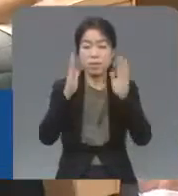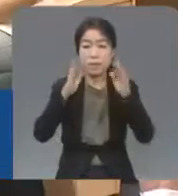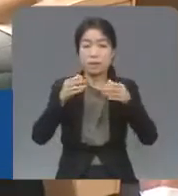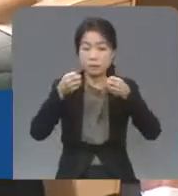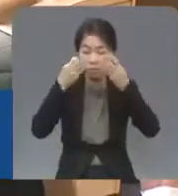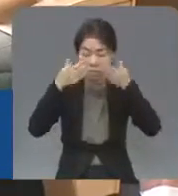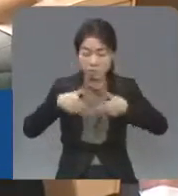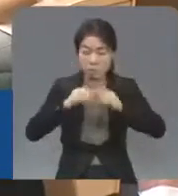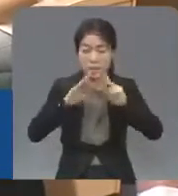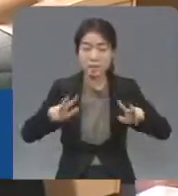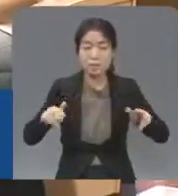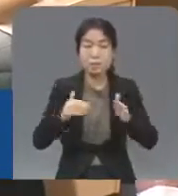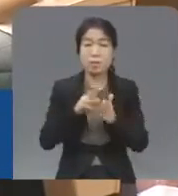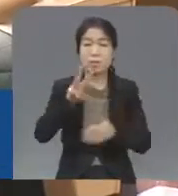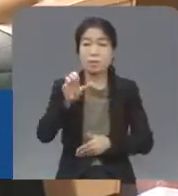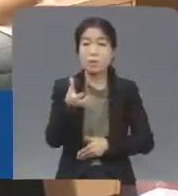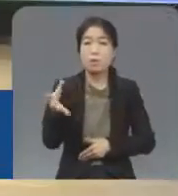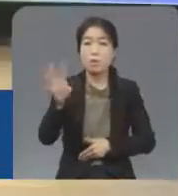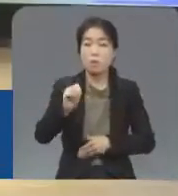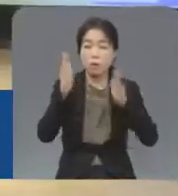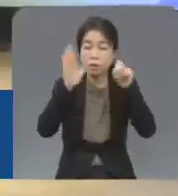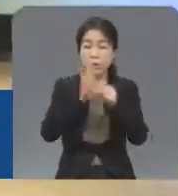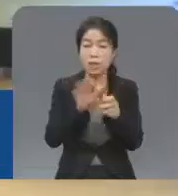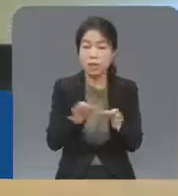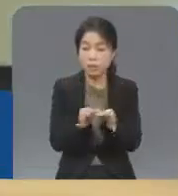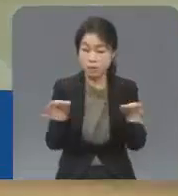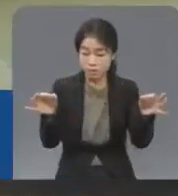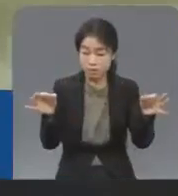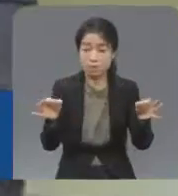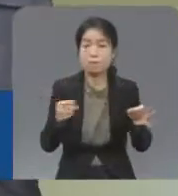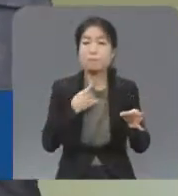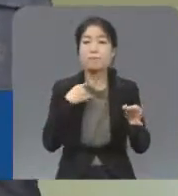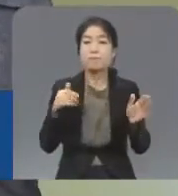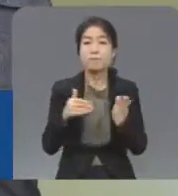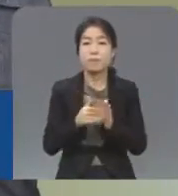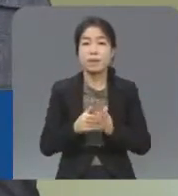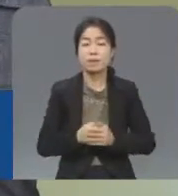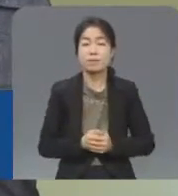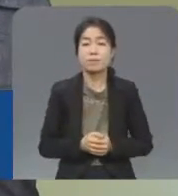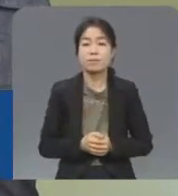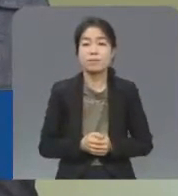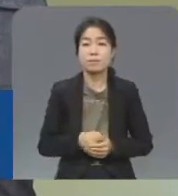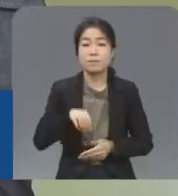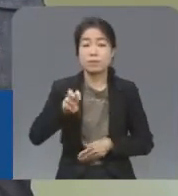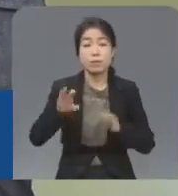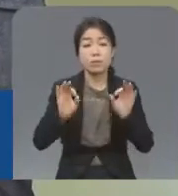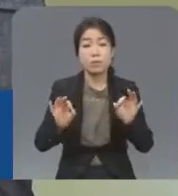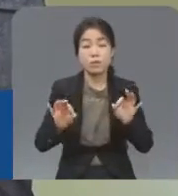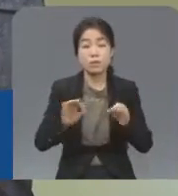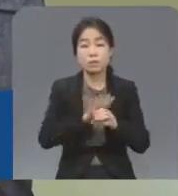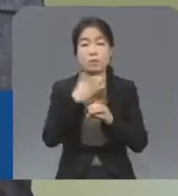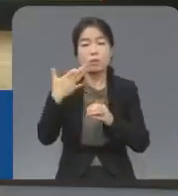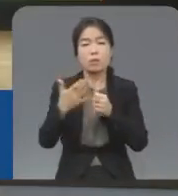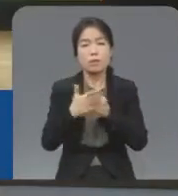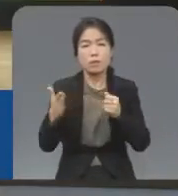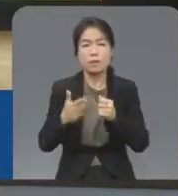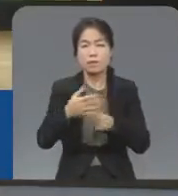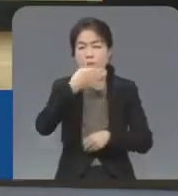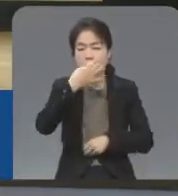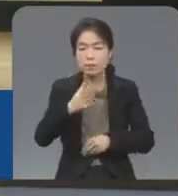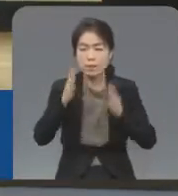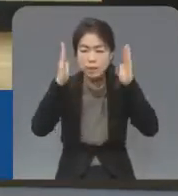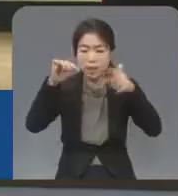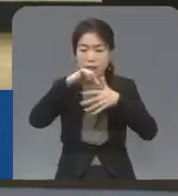이후 지금까지 35억 원의 장학금을 광주 전남 학생들에게 지급했습니다. 광주은행은 코로나19로 힘든 학사